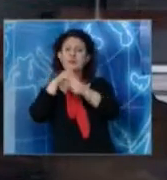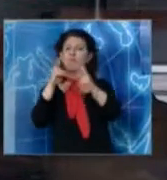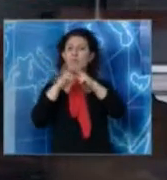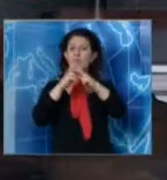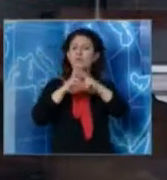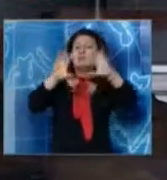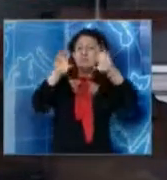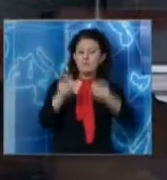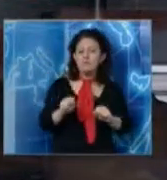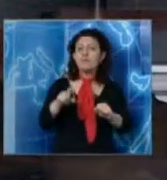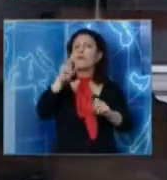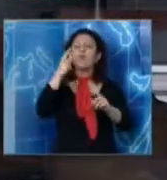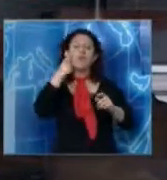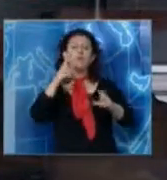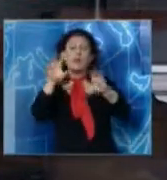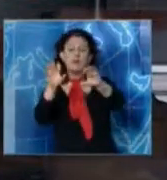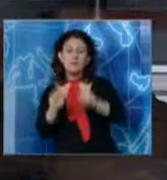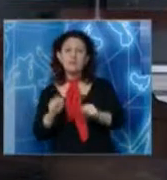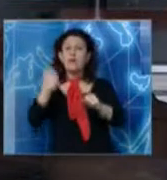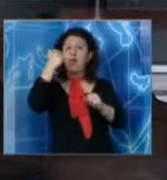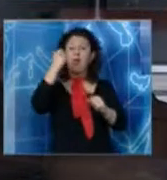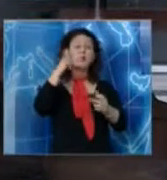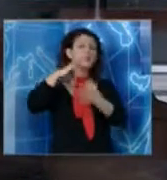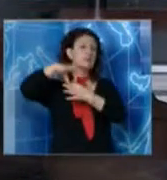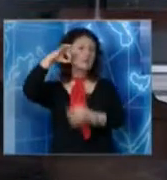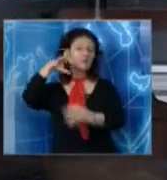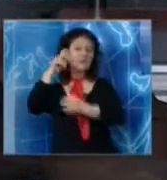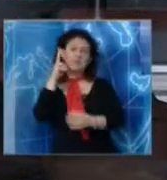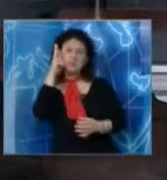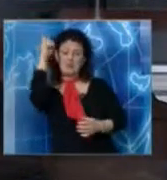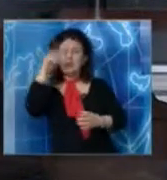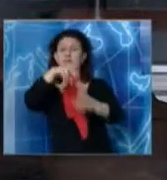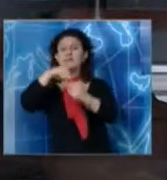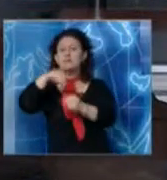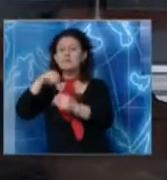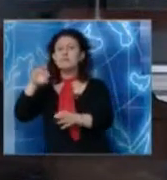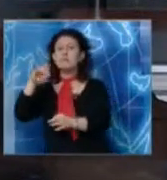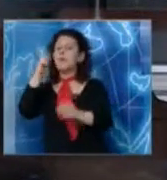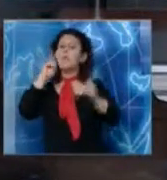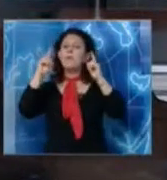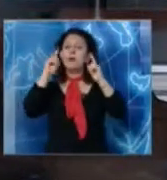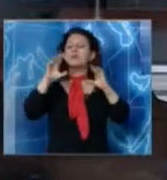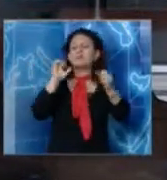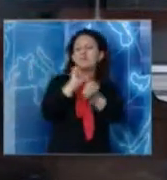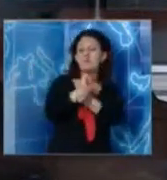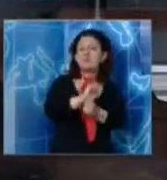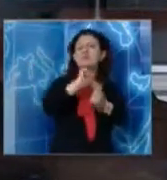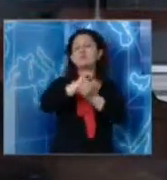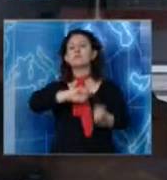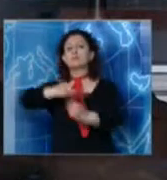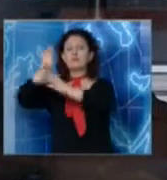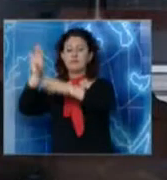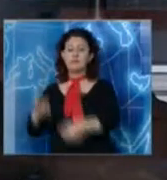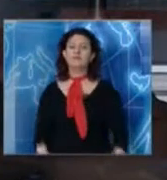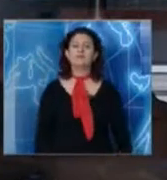operasyonla çökertildi. Gözaltına alınan 6 çete üyesi çıkarıldığı mahkeme tarafından tutuklanarak cezaevine gönderildi.